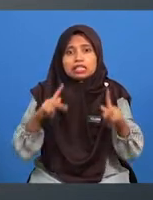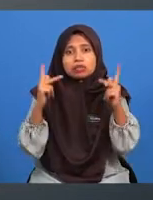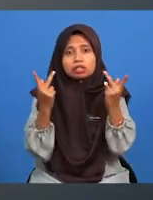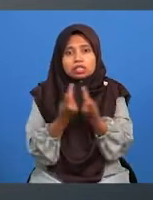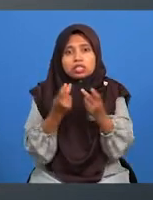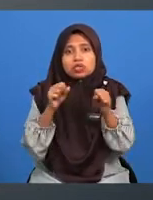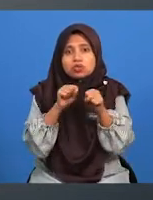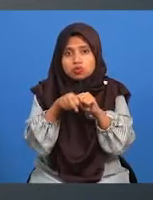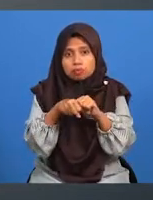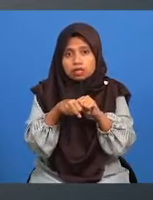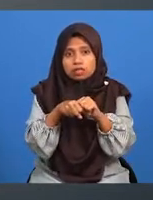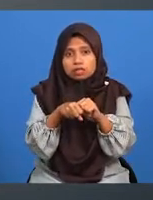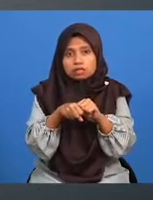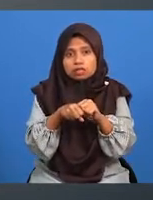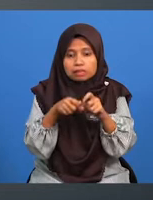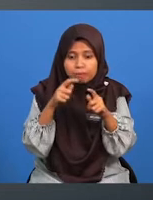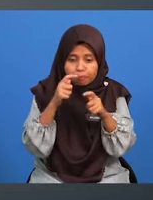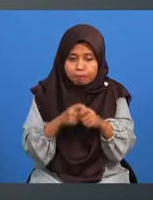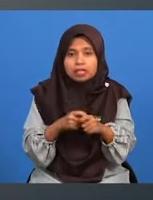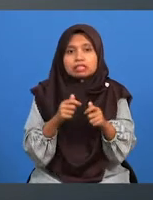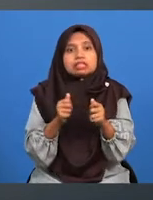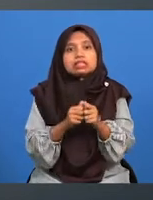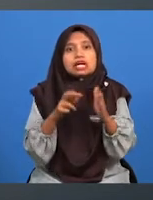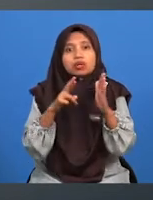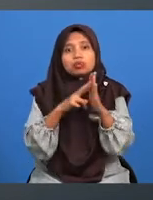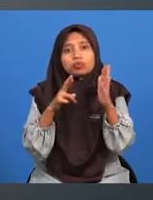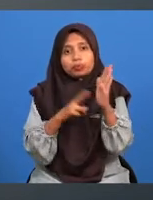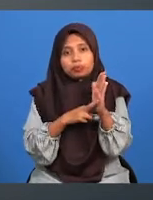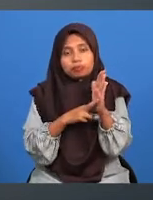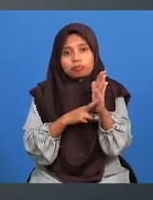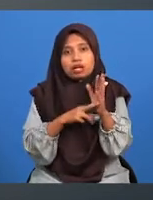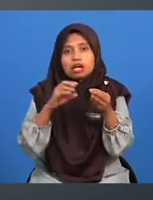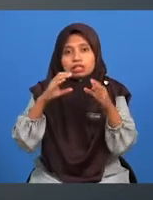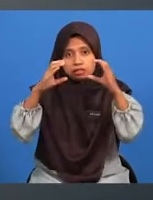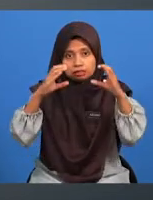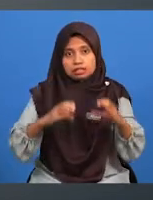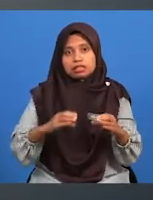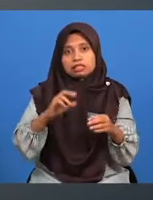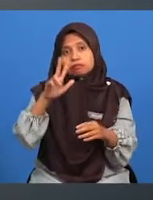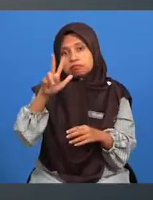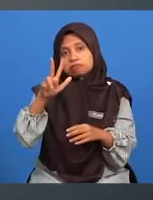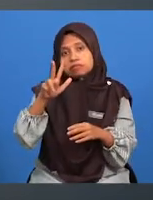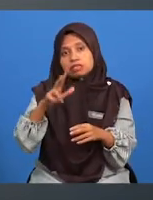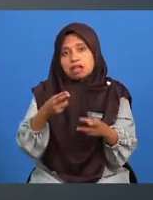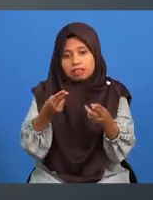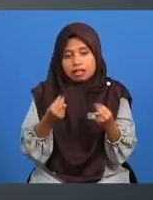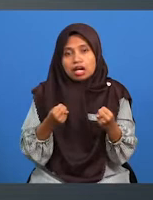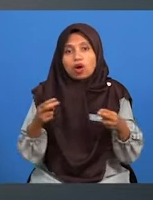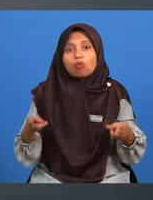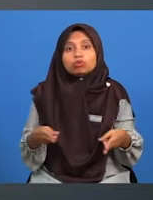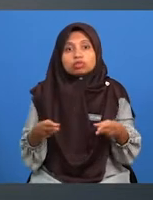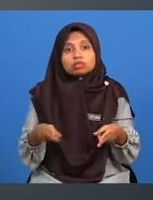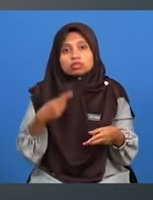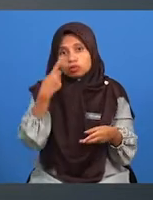rakan-rakan supaya ia menepati rukun dan syarat. Cara ketiga, kita hendaklah